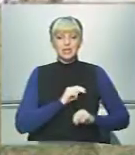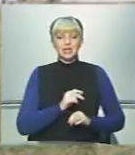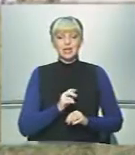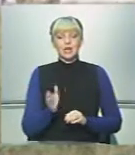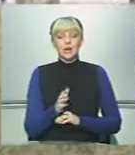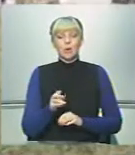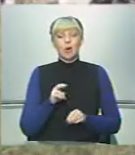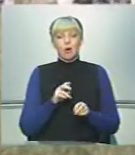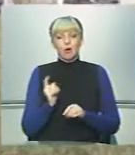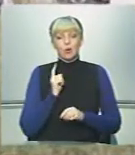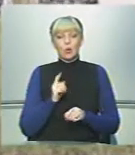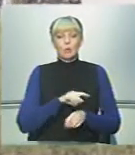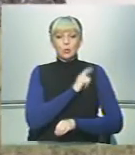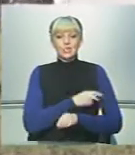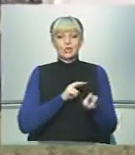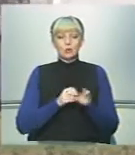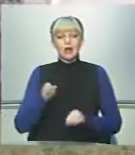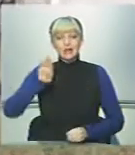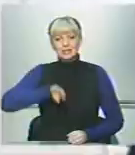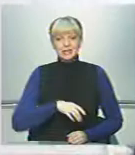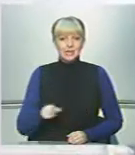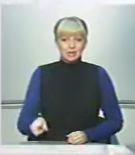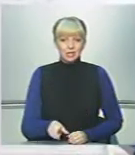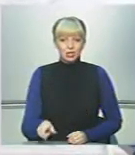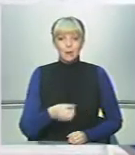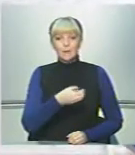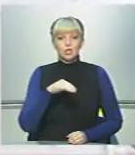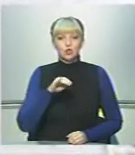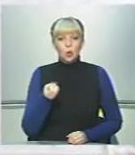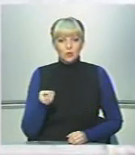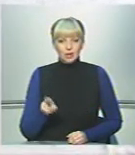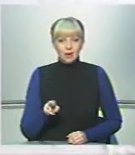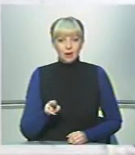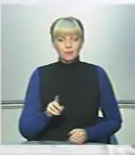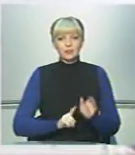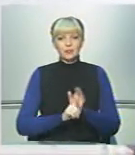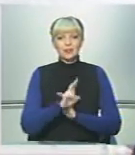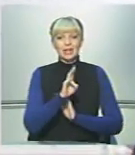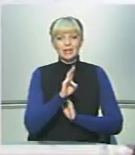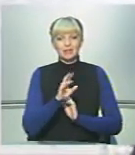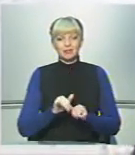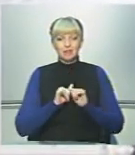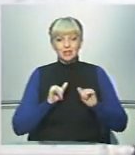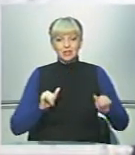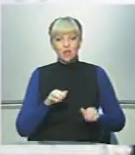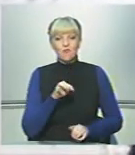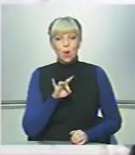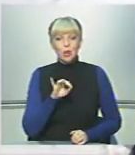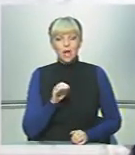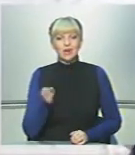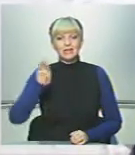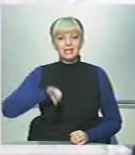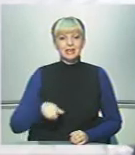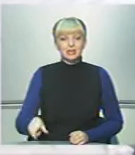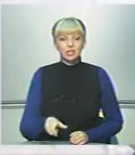рибоохорони посилюють контроль на гірських річках. З 15 жовтня розпочинається нерест форелі в гірських річках